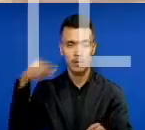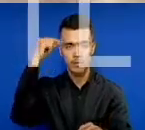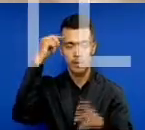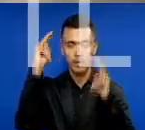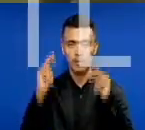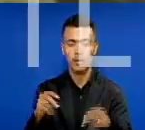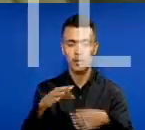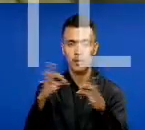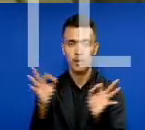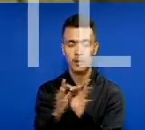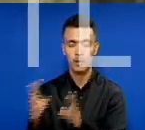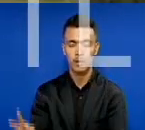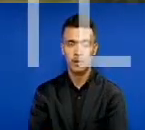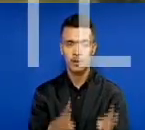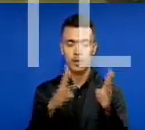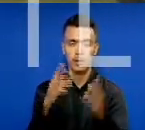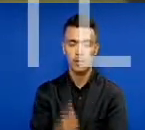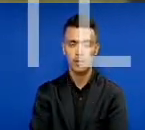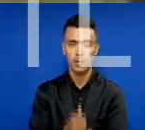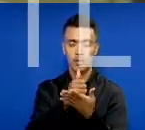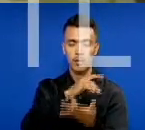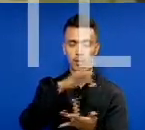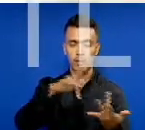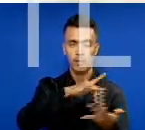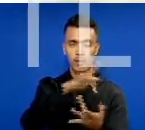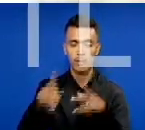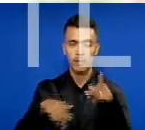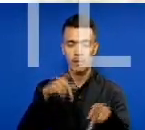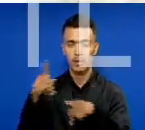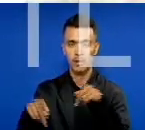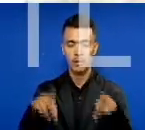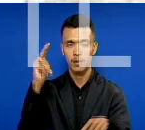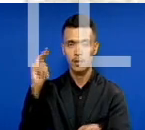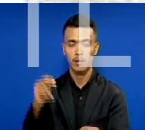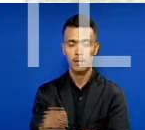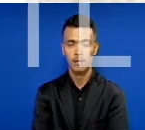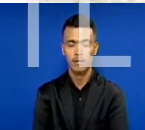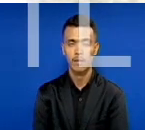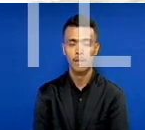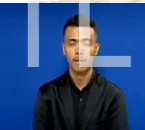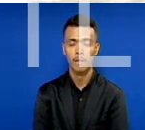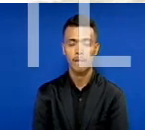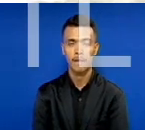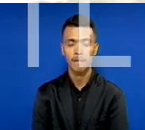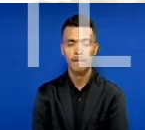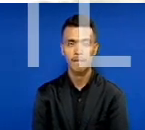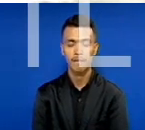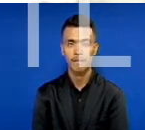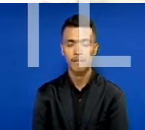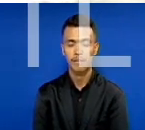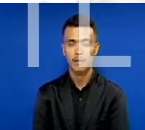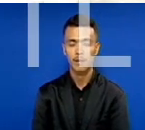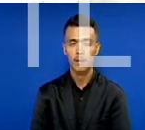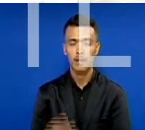hadia estrada ne atau bele facilita movimentação komunidade nia. Tamba amine dalai nena amine quando transporte